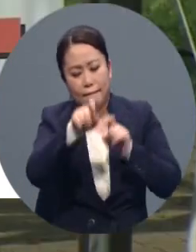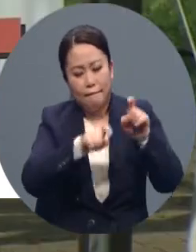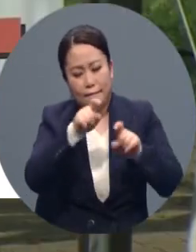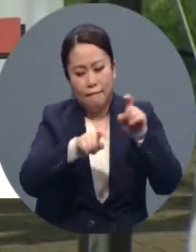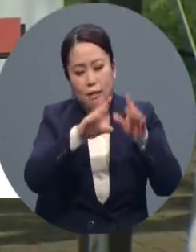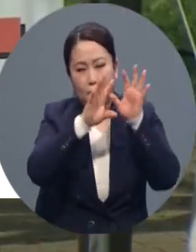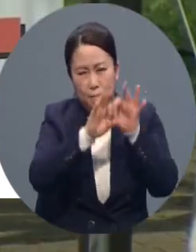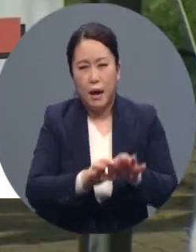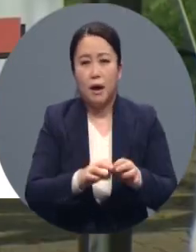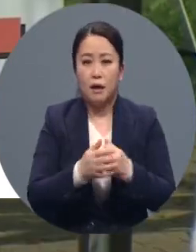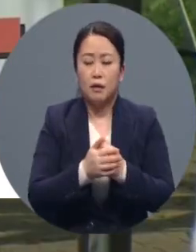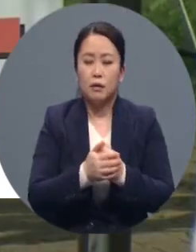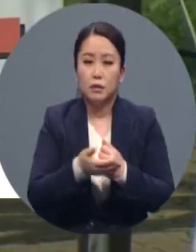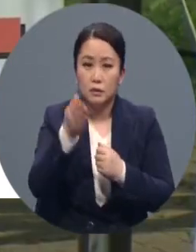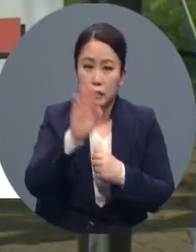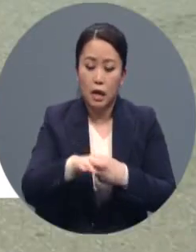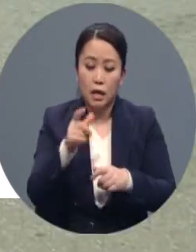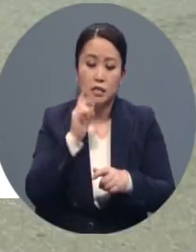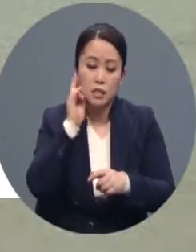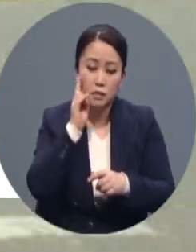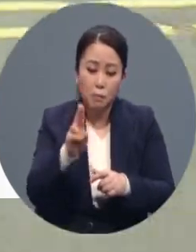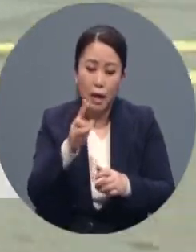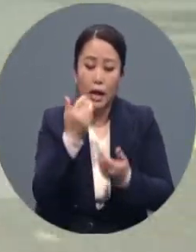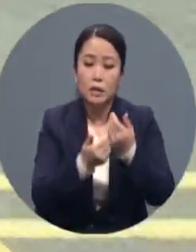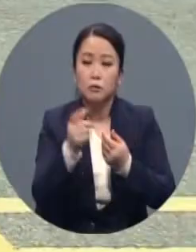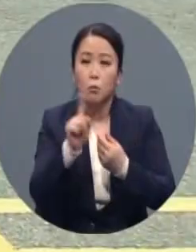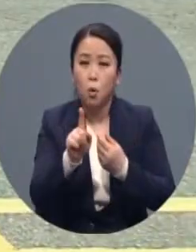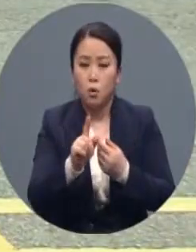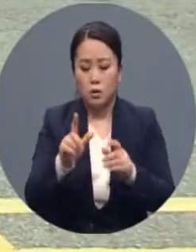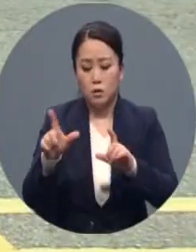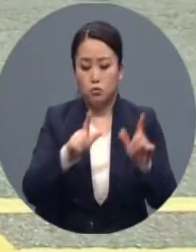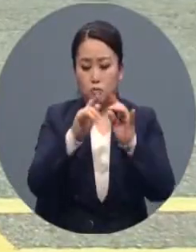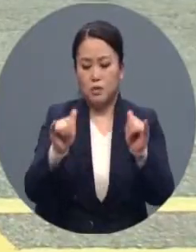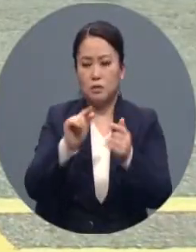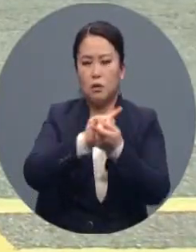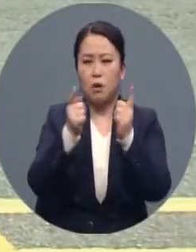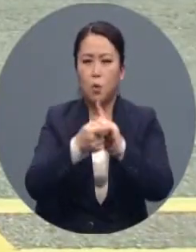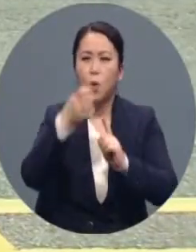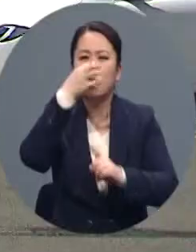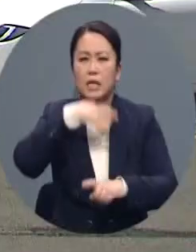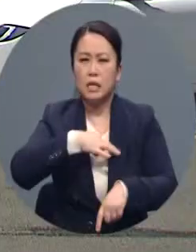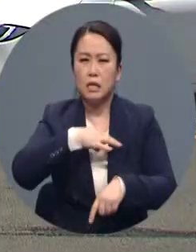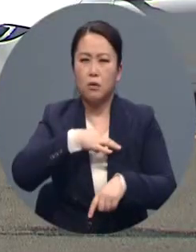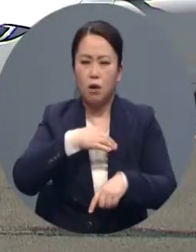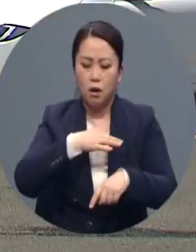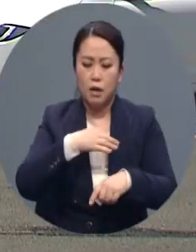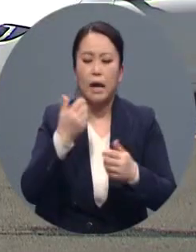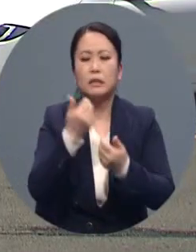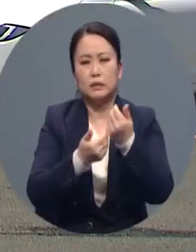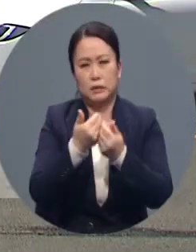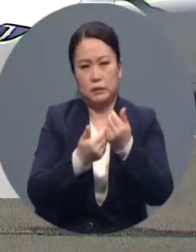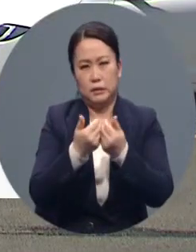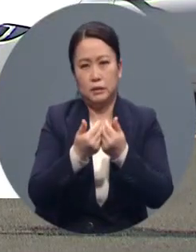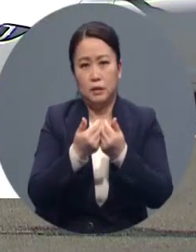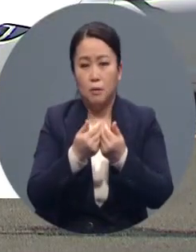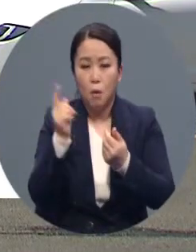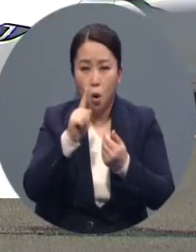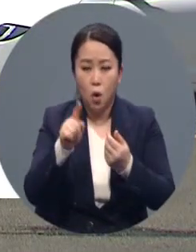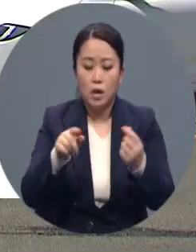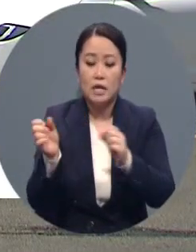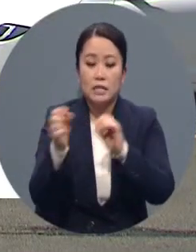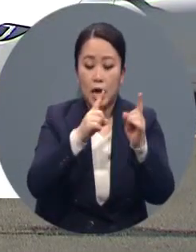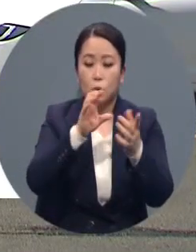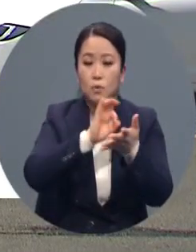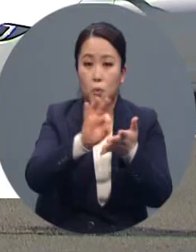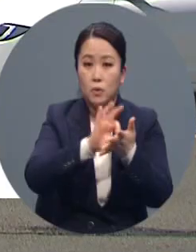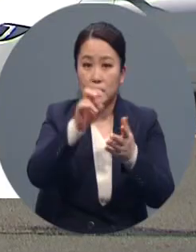않았습니다. 그런데 더 심각한 갈등은 주민들 간의 이권 다툼이었습니다. 생곡 재활용센터 운영권을